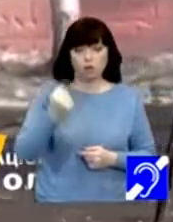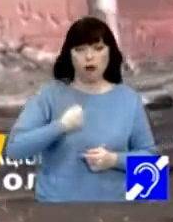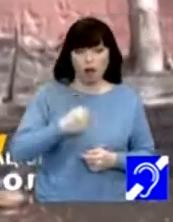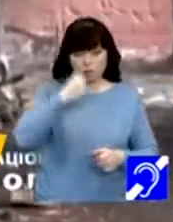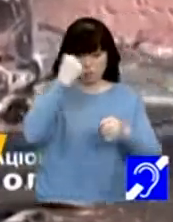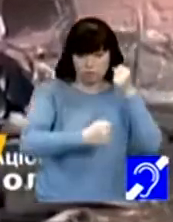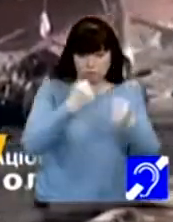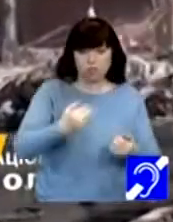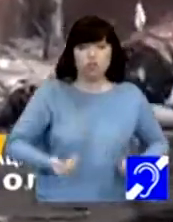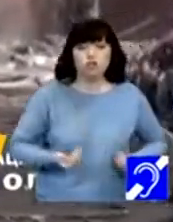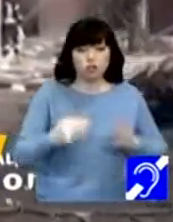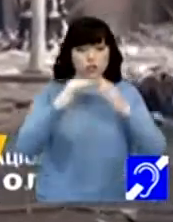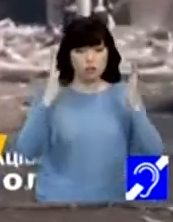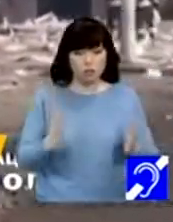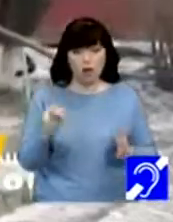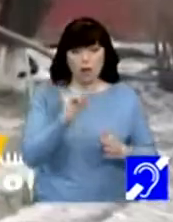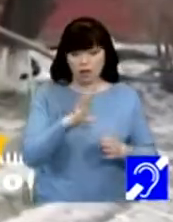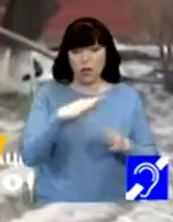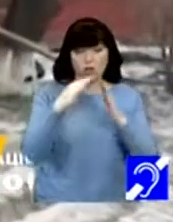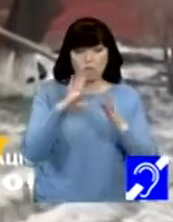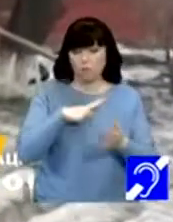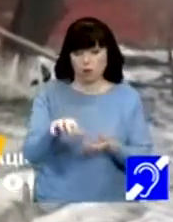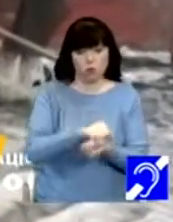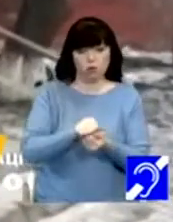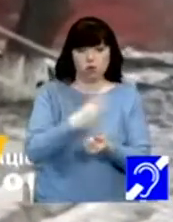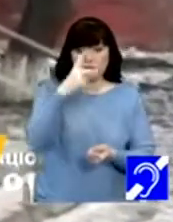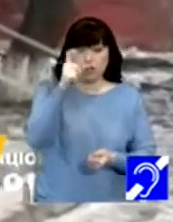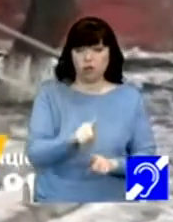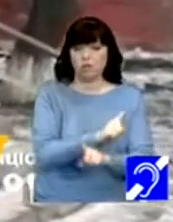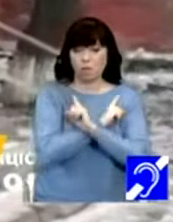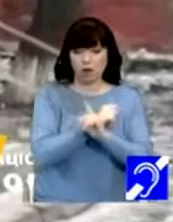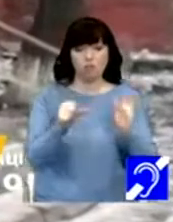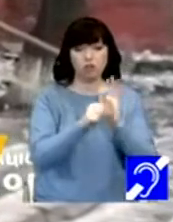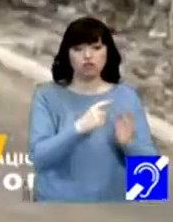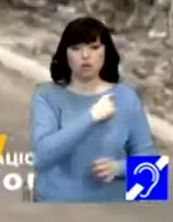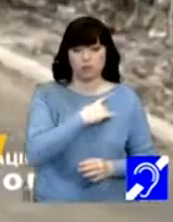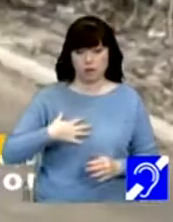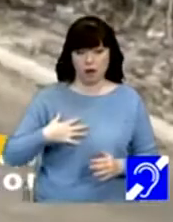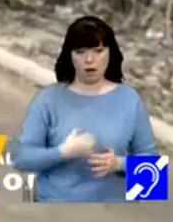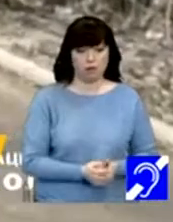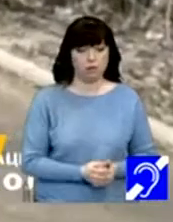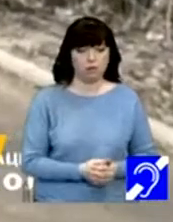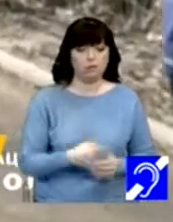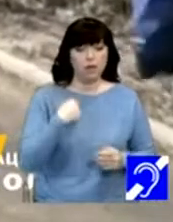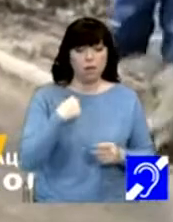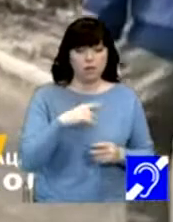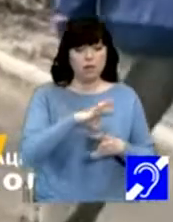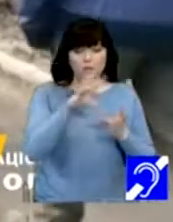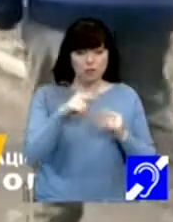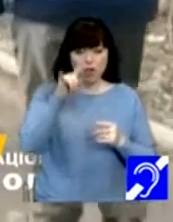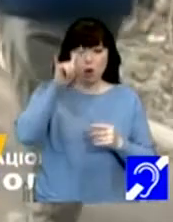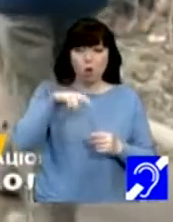zone rezidențiale și mai multe blocuri au fost distruse. 2 oameni au murit și 6 au fost răniți. Вибило мені